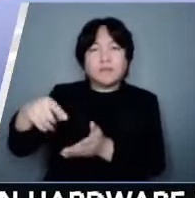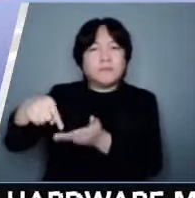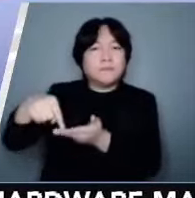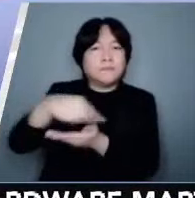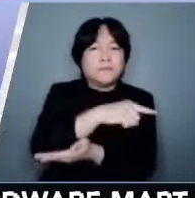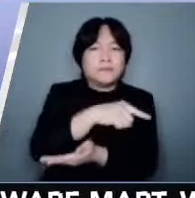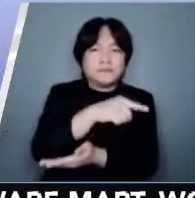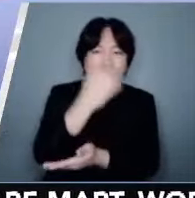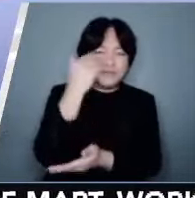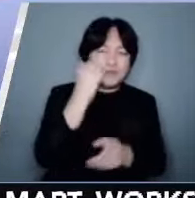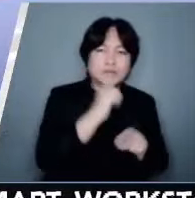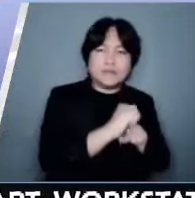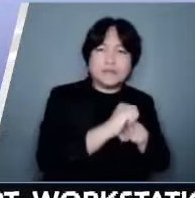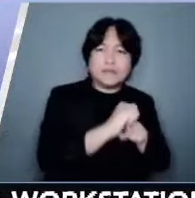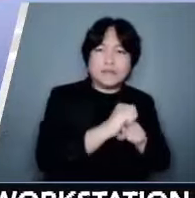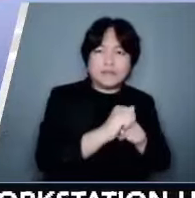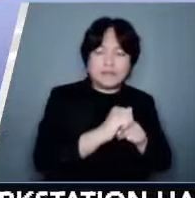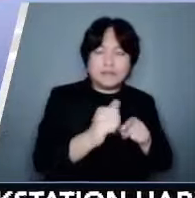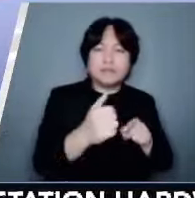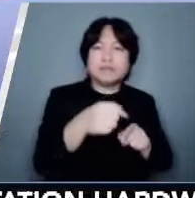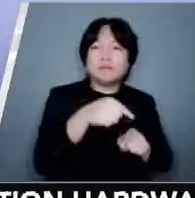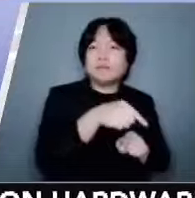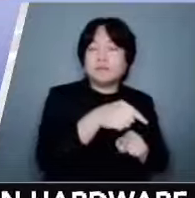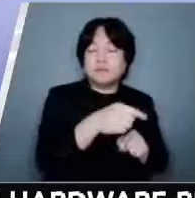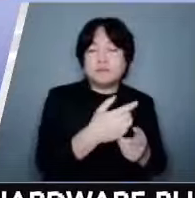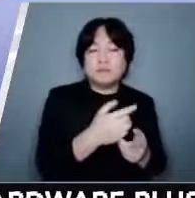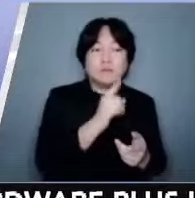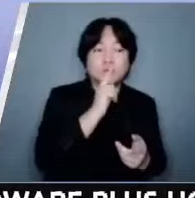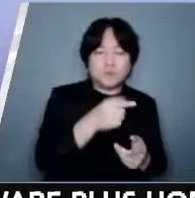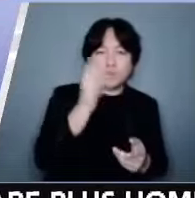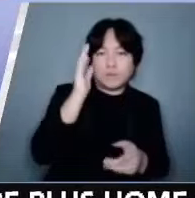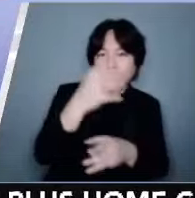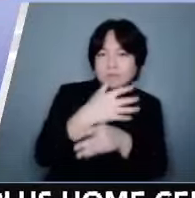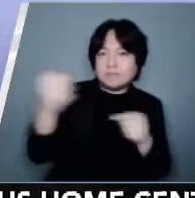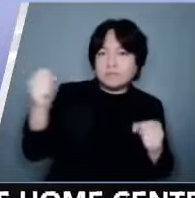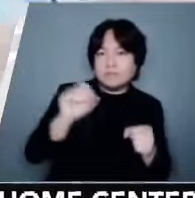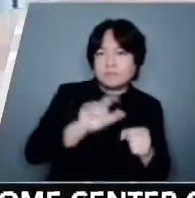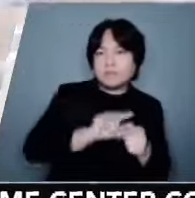na nangangako ng trabaho abroad. Balita natin ni JP Soriano.